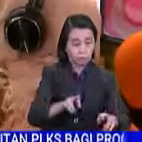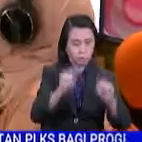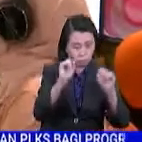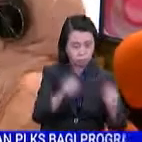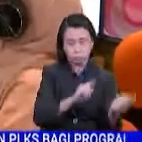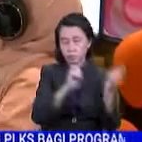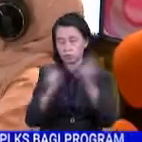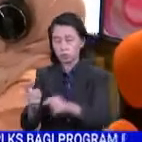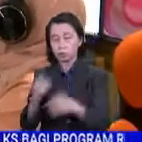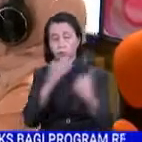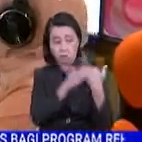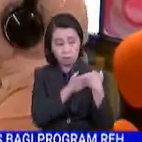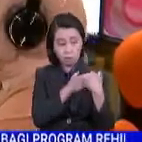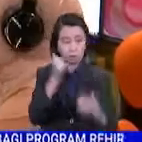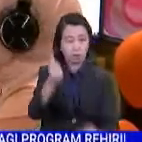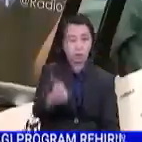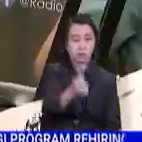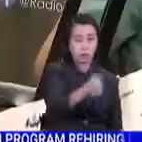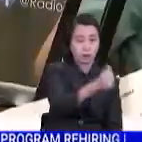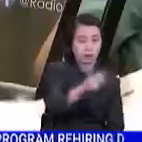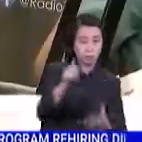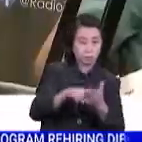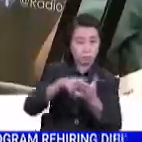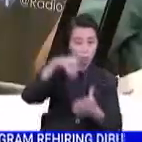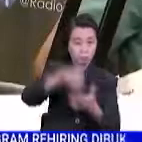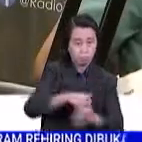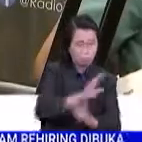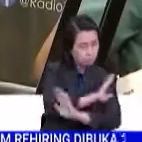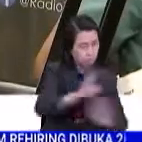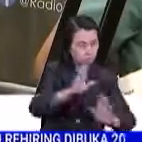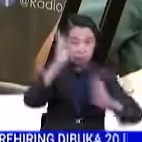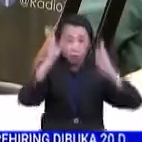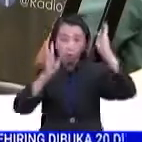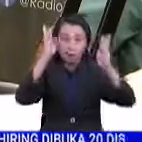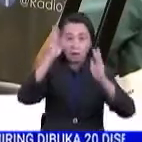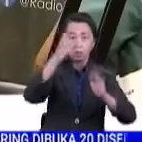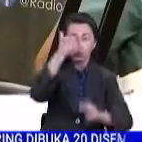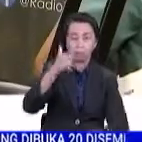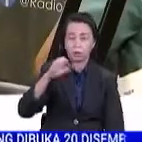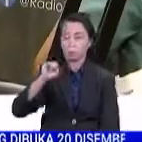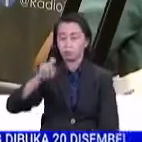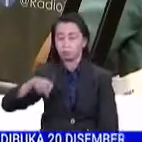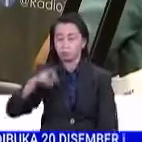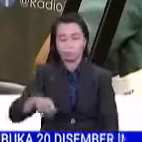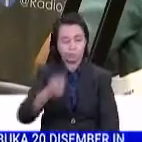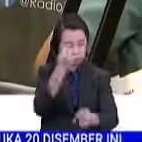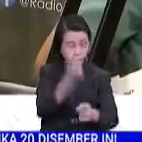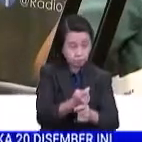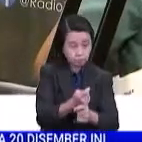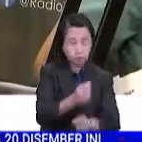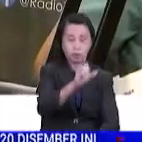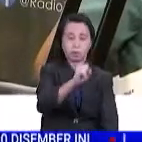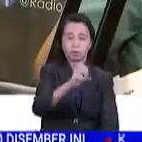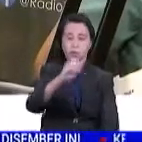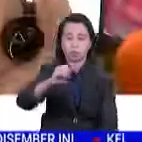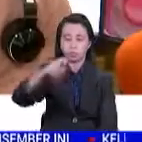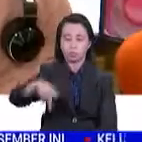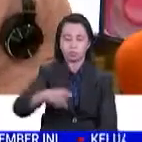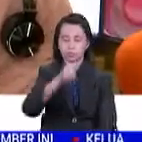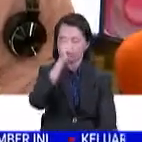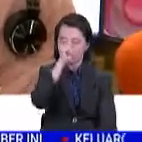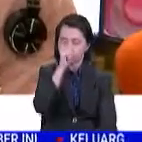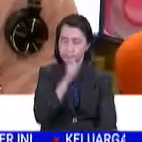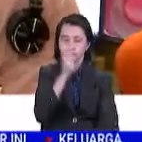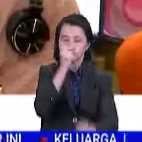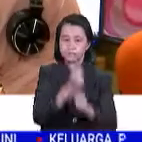layak untuk menunaikan tanggungjawab masing-masing Tanpa Rasa bimbang Chrono pihak SPR telah menetapkan isopi yang ketat di